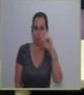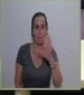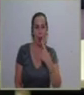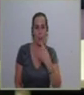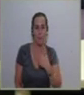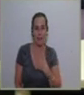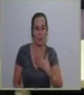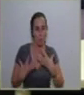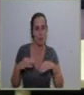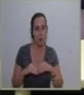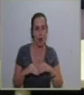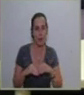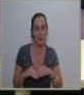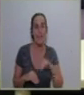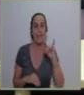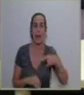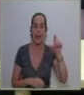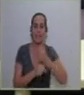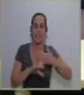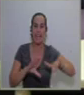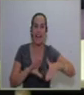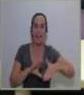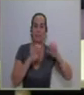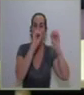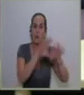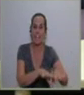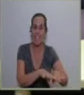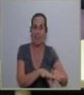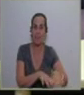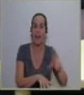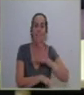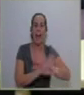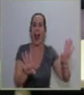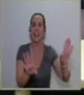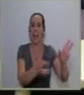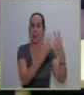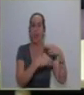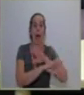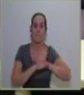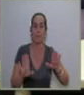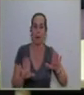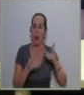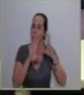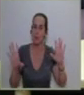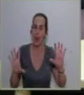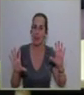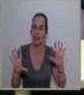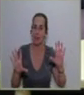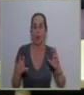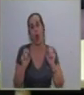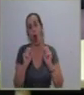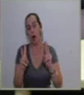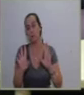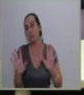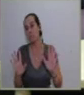אומרים אצלנו במשפחה. ירמי, לך תעשה כלים, תזרוק את הזבל, ואל תחזור אף פעם. לא משנה. אוקיי,